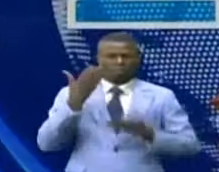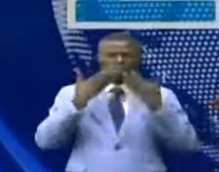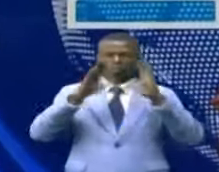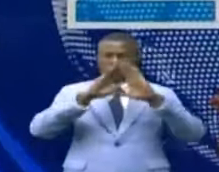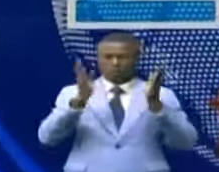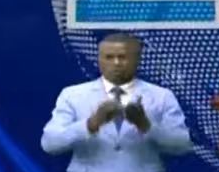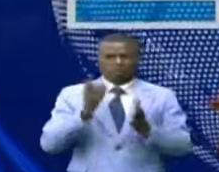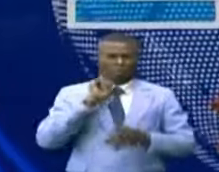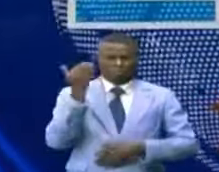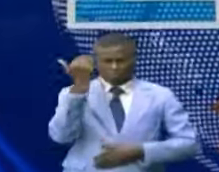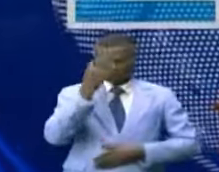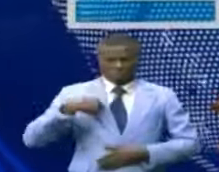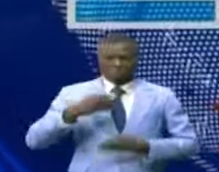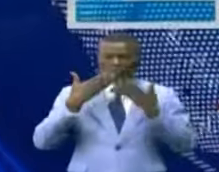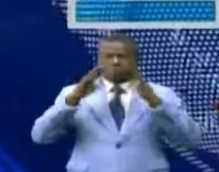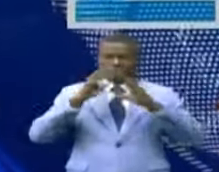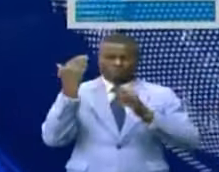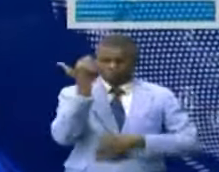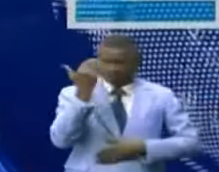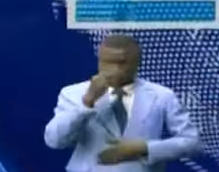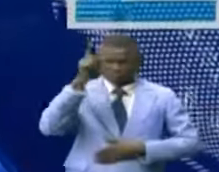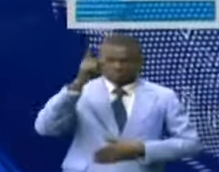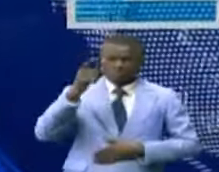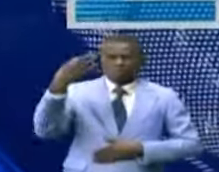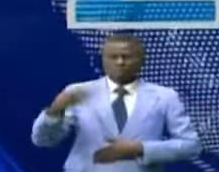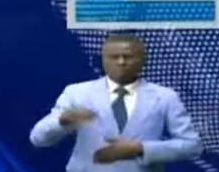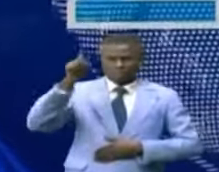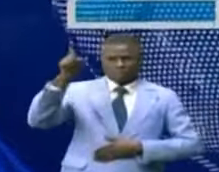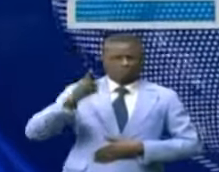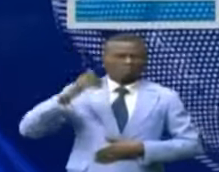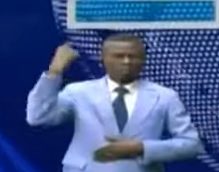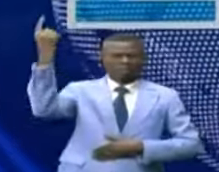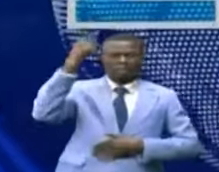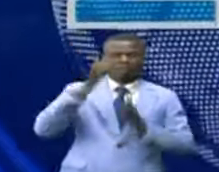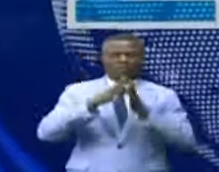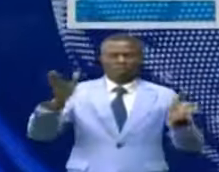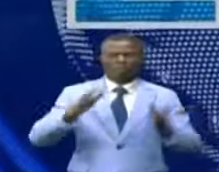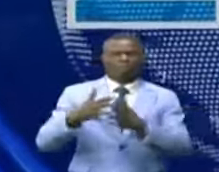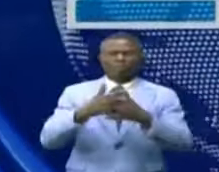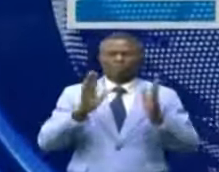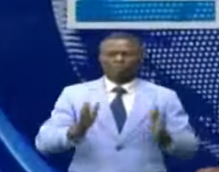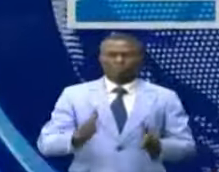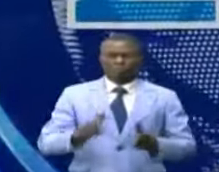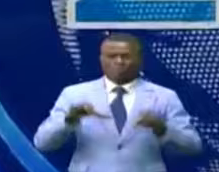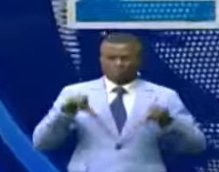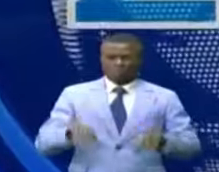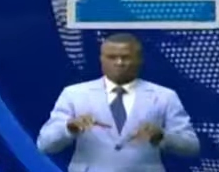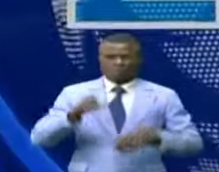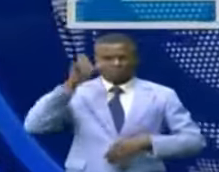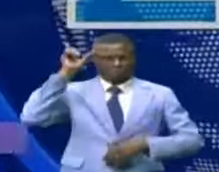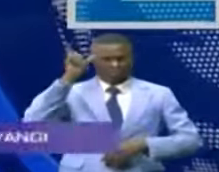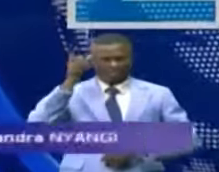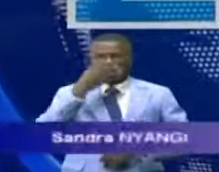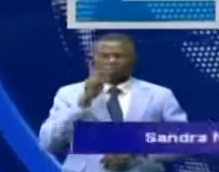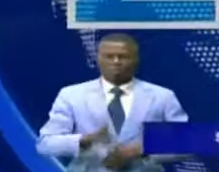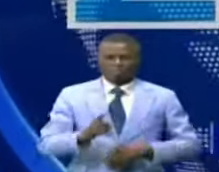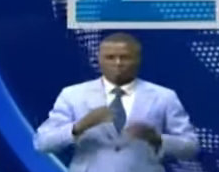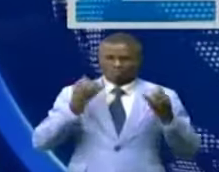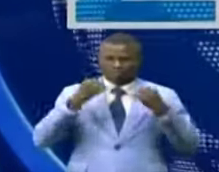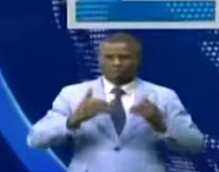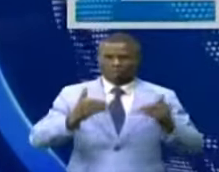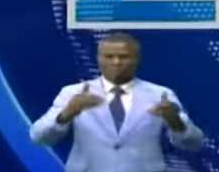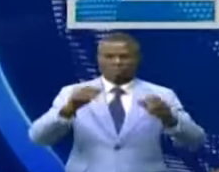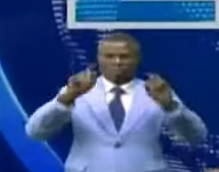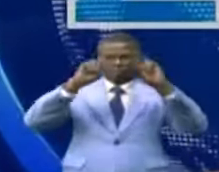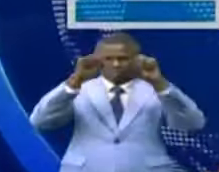l'avoir suivi. Merci à vous qui nous suivez à Paris, en France et partout ailleurs sur satellite. Vous êtes sur RTNT. L'actualité continue sur nos